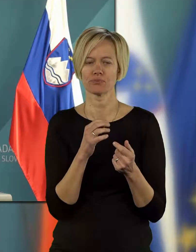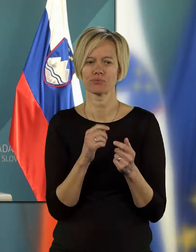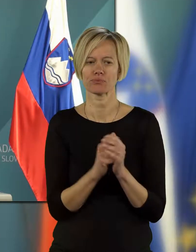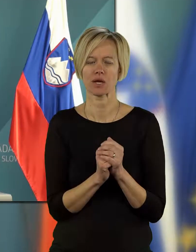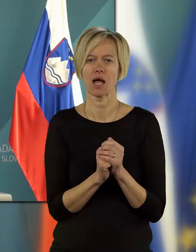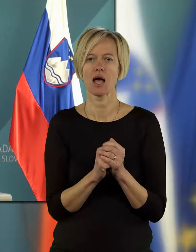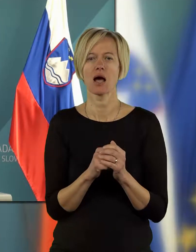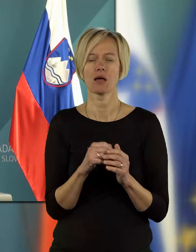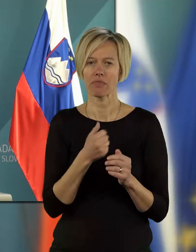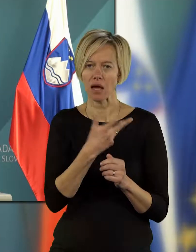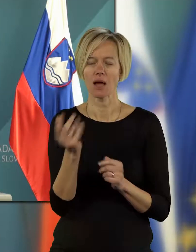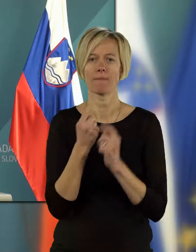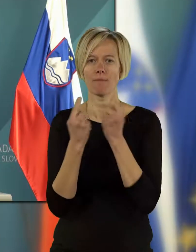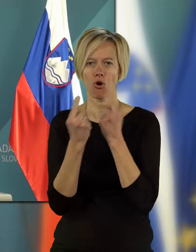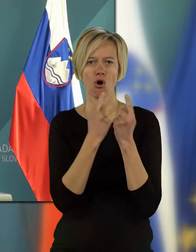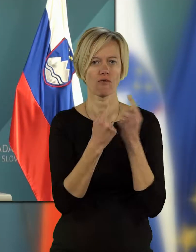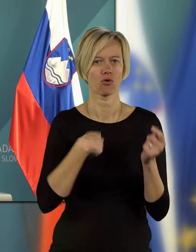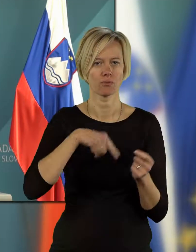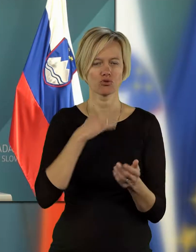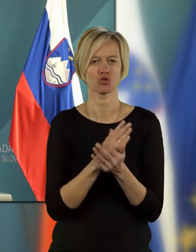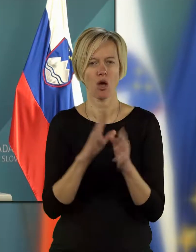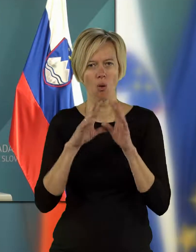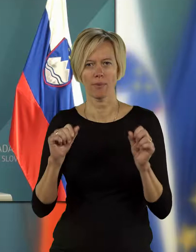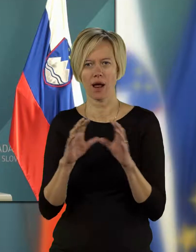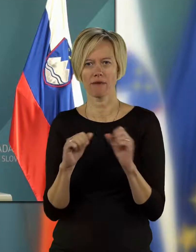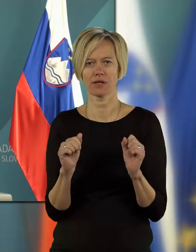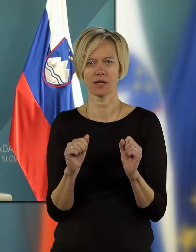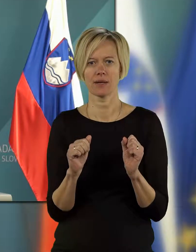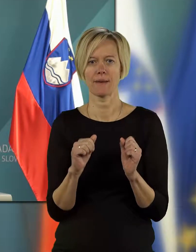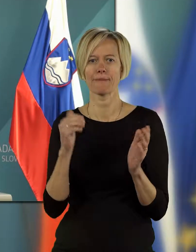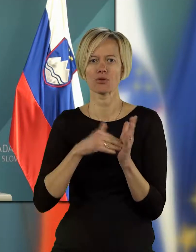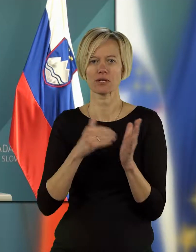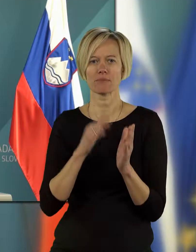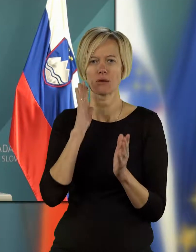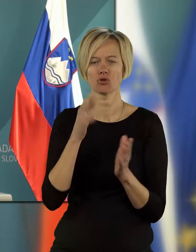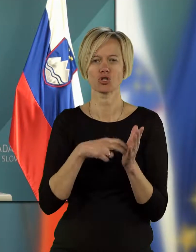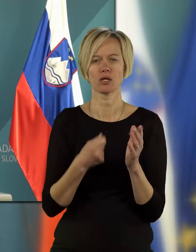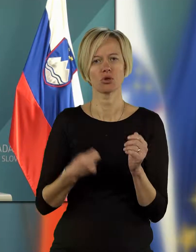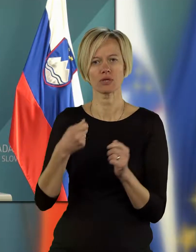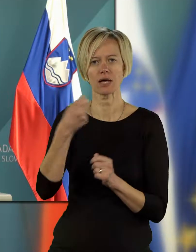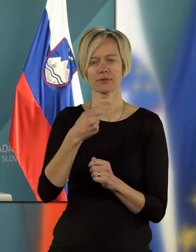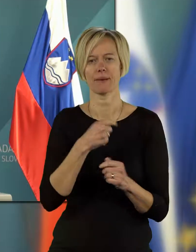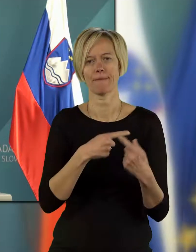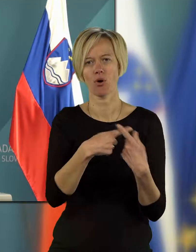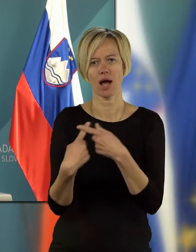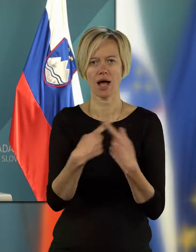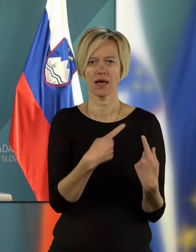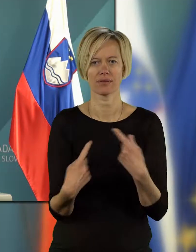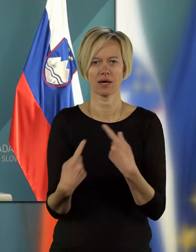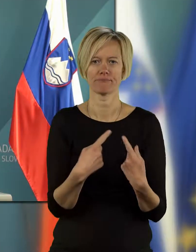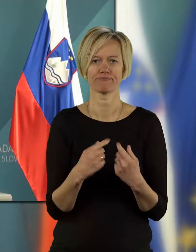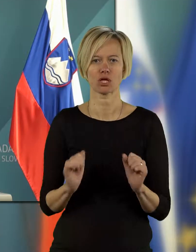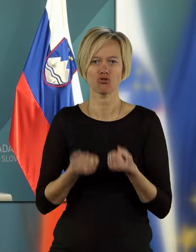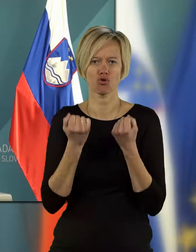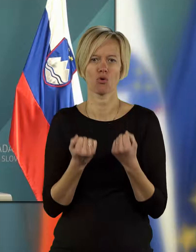Poglejte, kar nekaj pogovorov smo opravili, potrebna bodo še dodatna pogajanja, težko